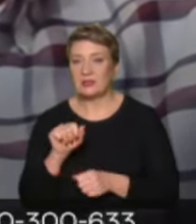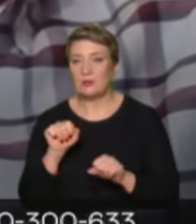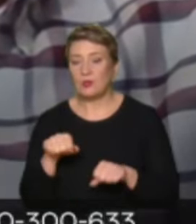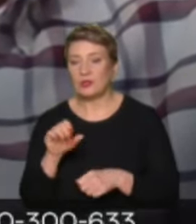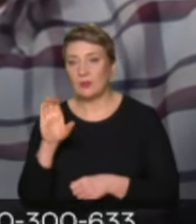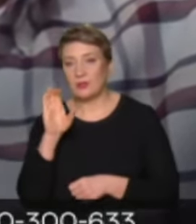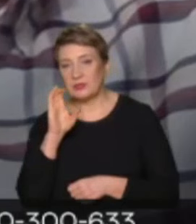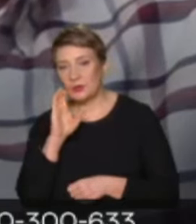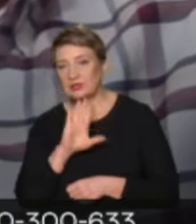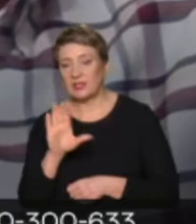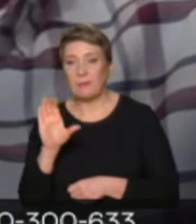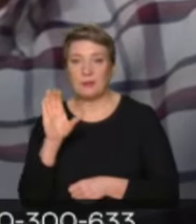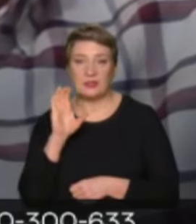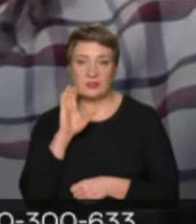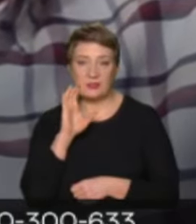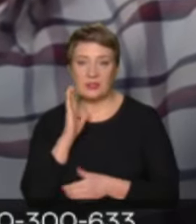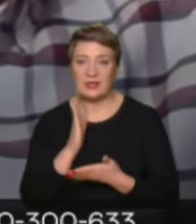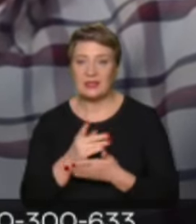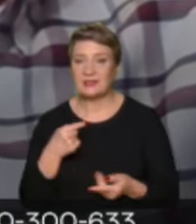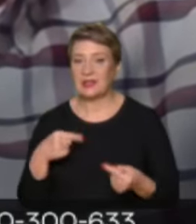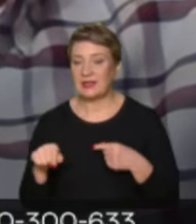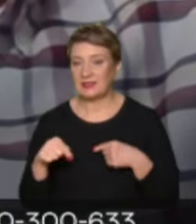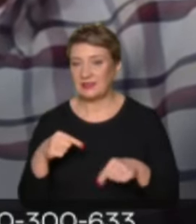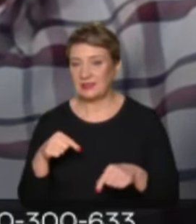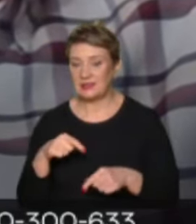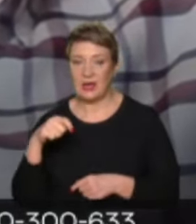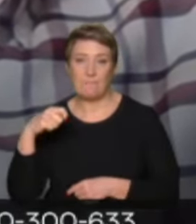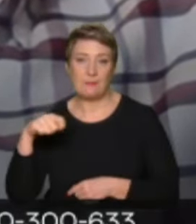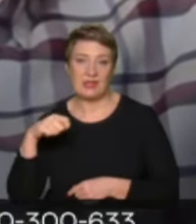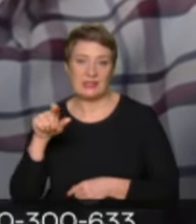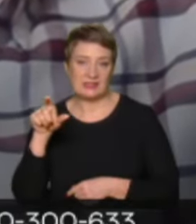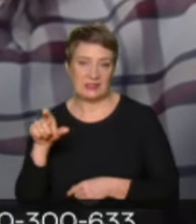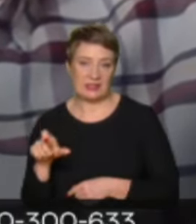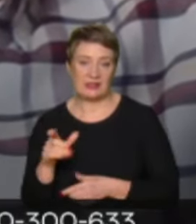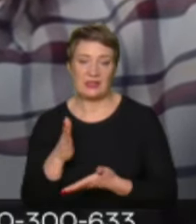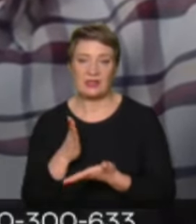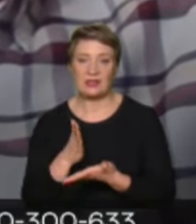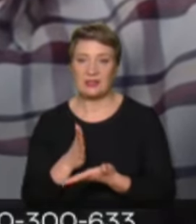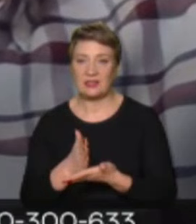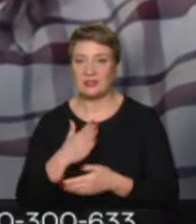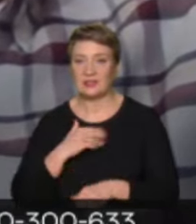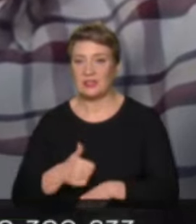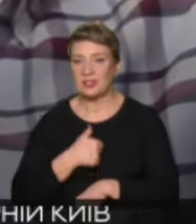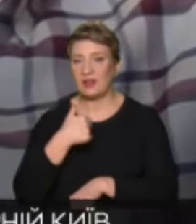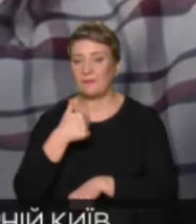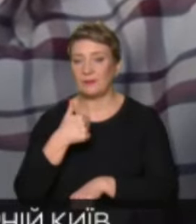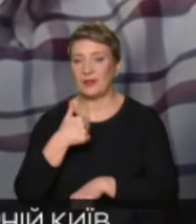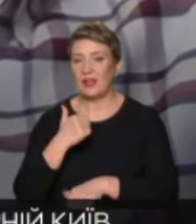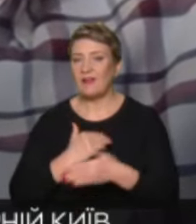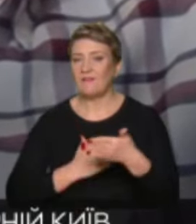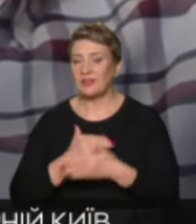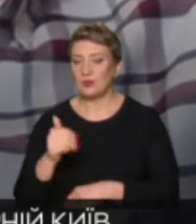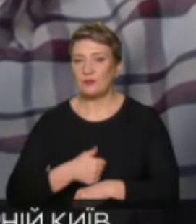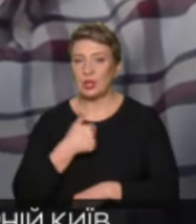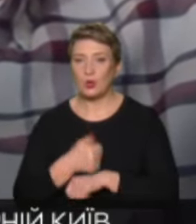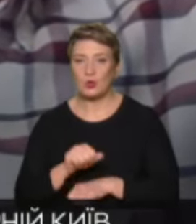можуть не прислухатися. У тому то є різниця. Президент – це є наш Верховний Головнокомандувач,